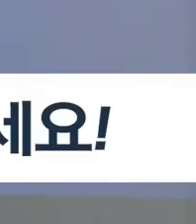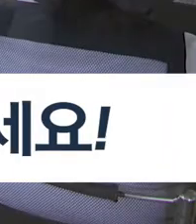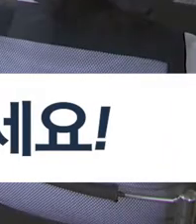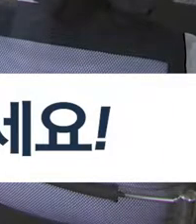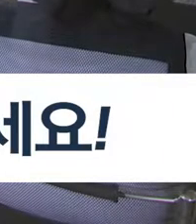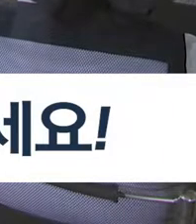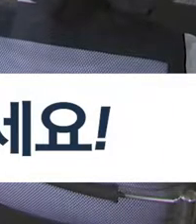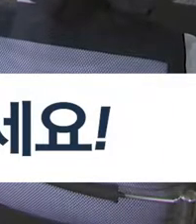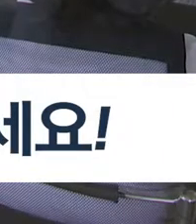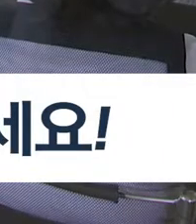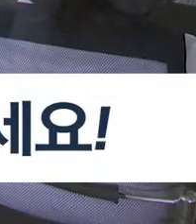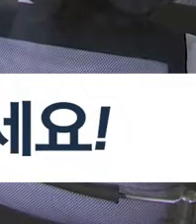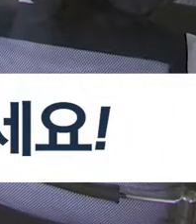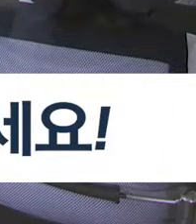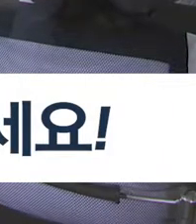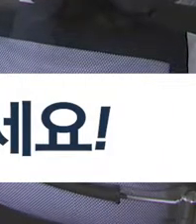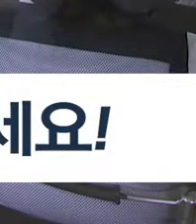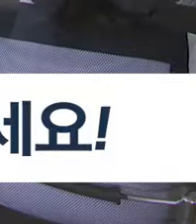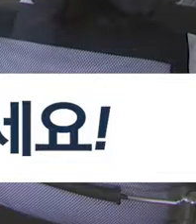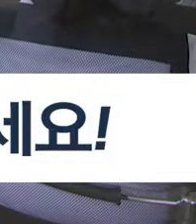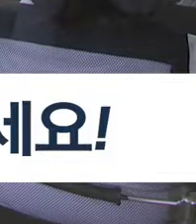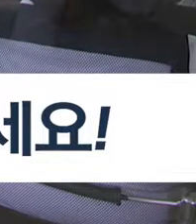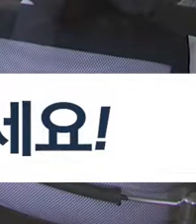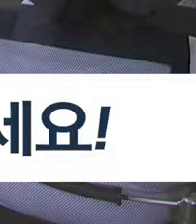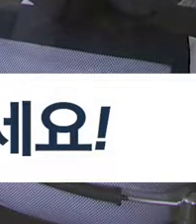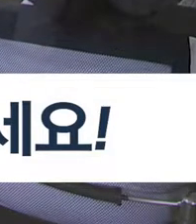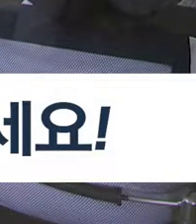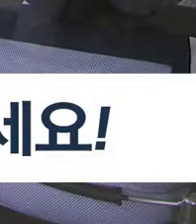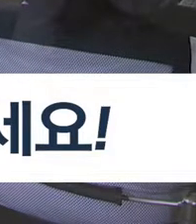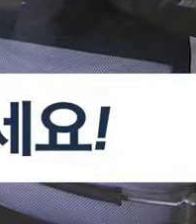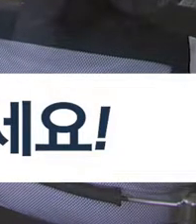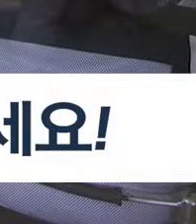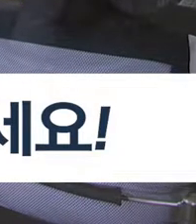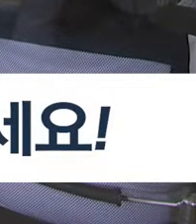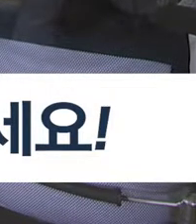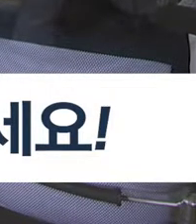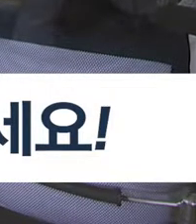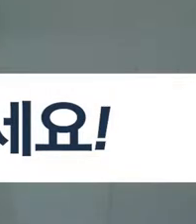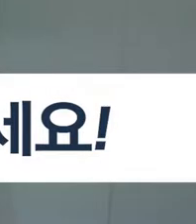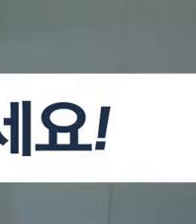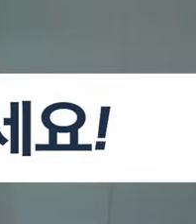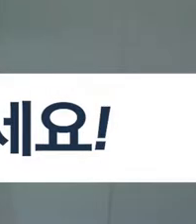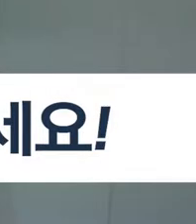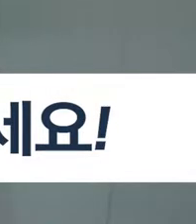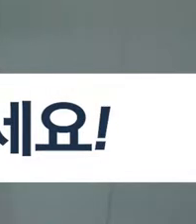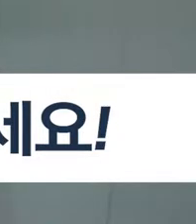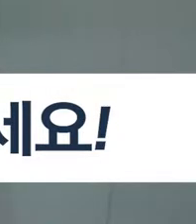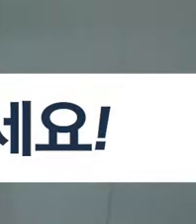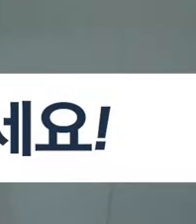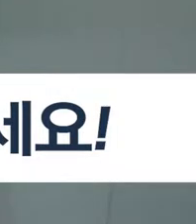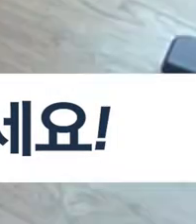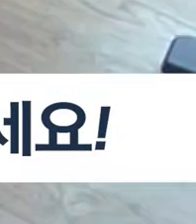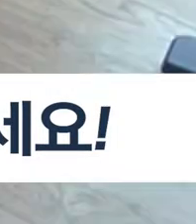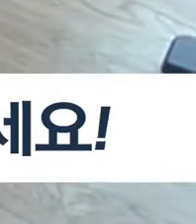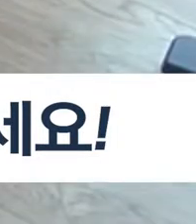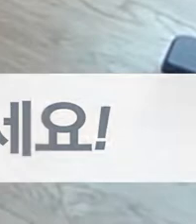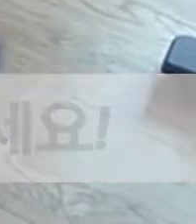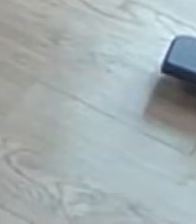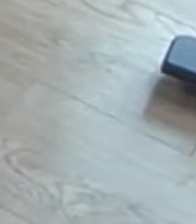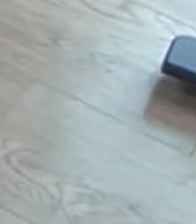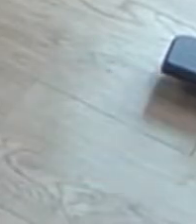강서구가 주거 환경이 열악하고 정리정돈이 필요한 이웃에게 수납정리 서비스를 지원하는 우리 동네 수납정리 도우미 사업을